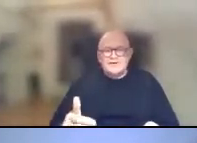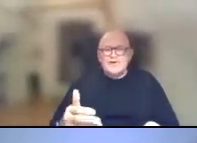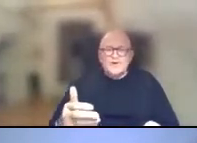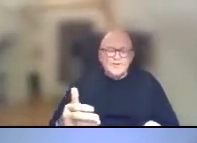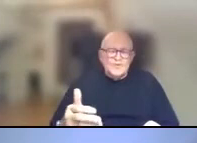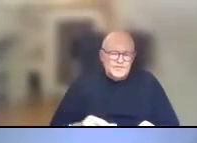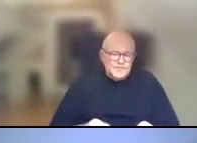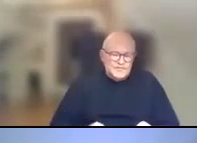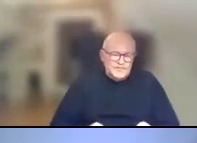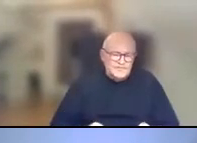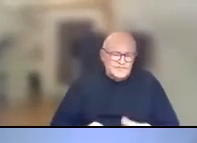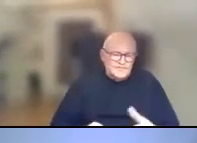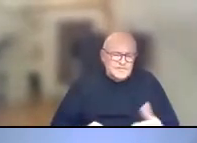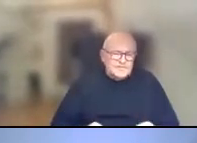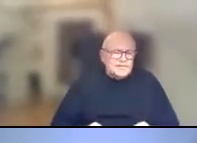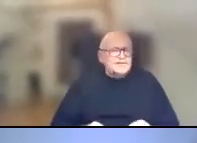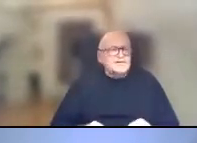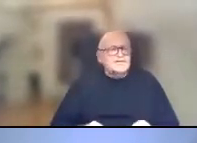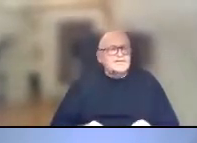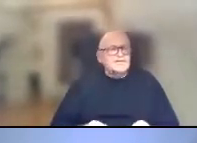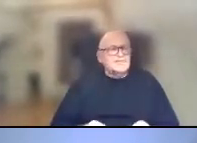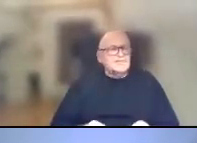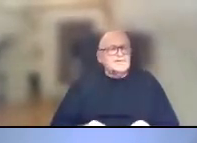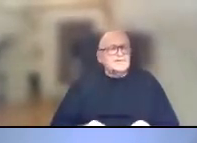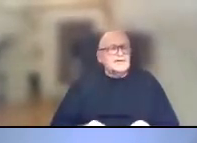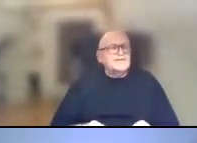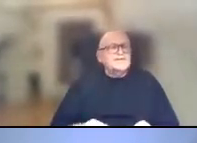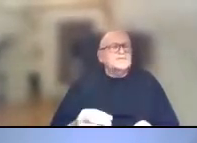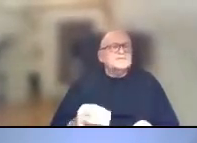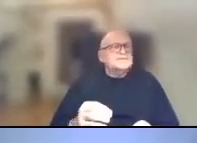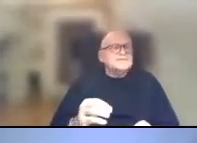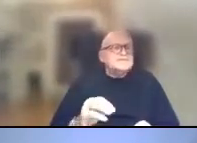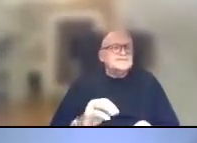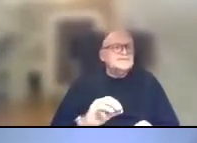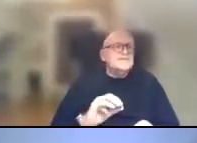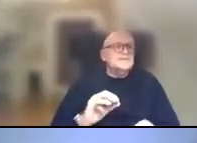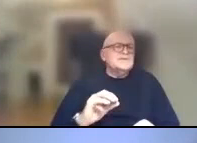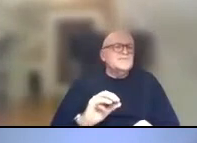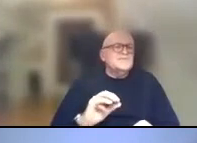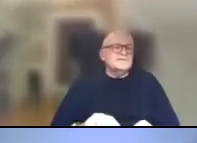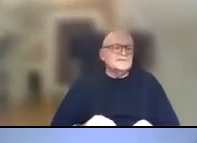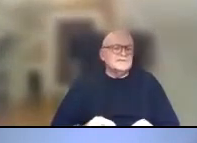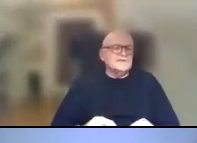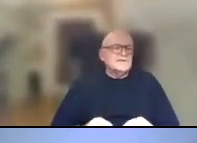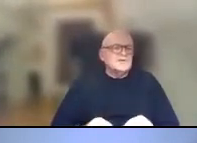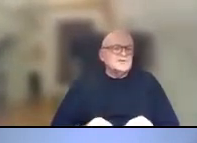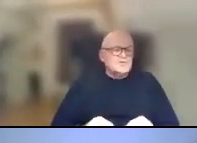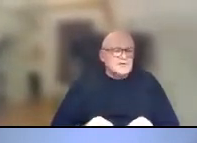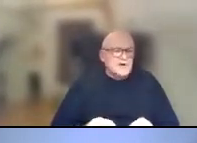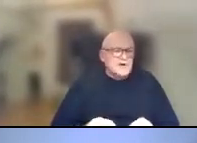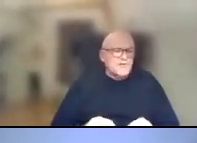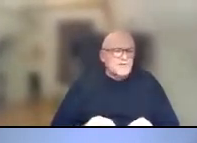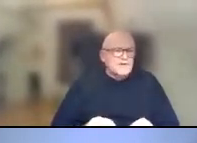beantwortet. Und die Mitarbeiterinnen und Mitarbeiter haben den Eindruck, es interessiert niemanden wirklich